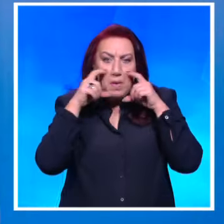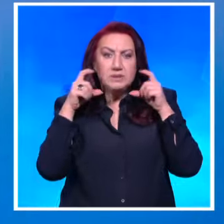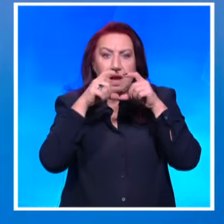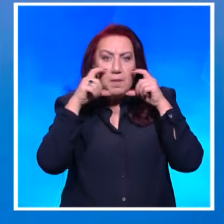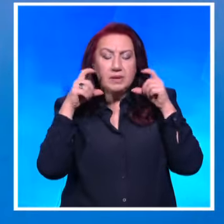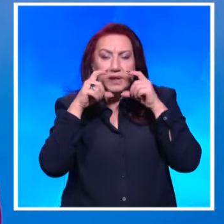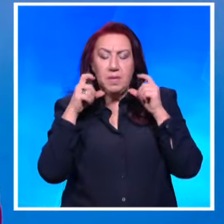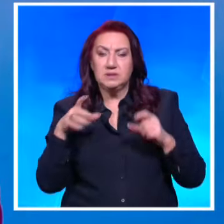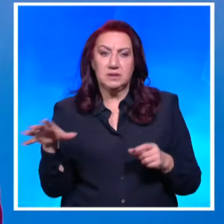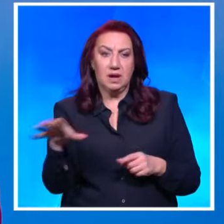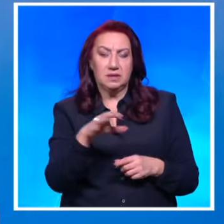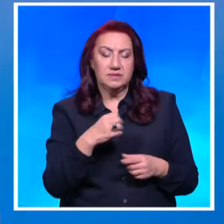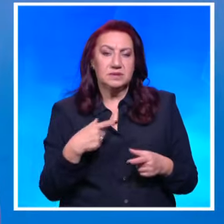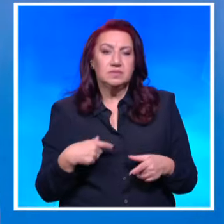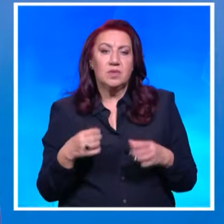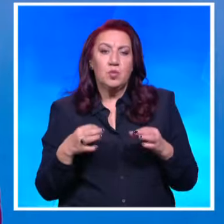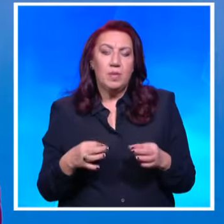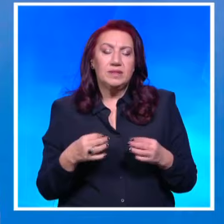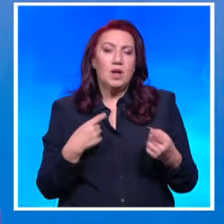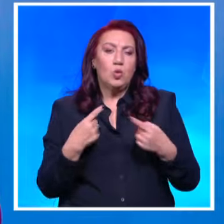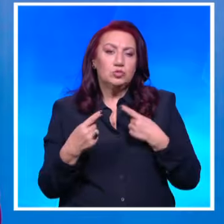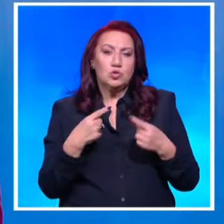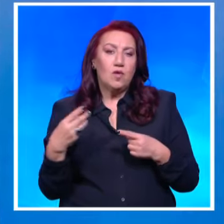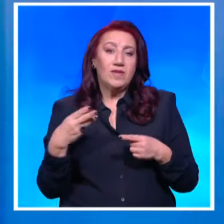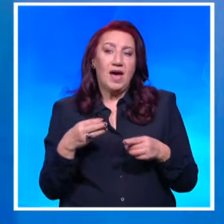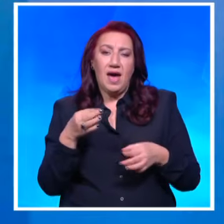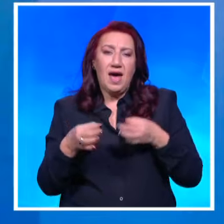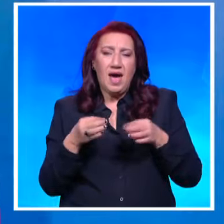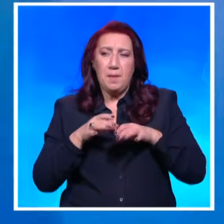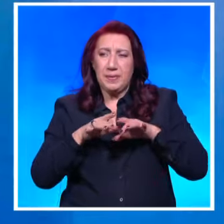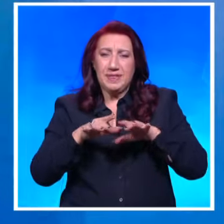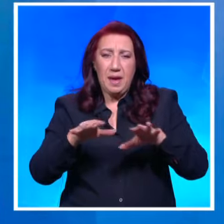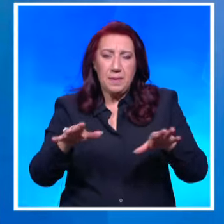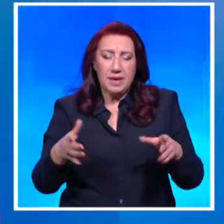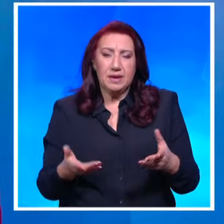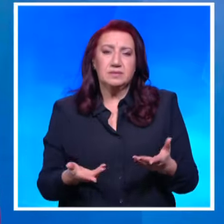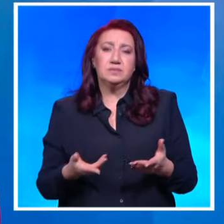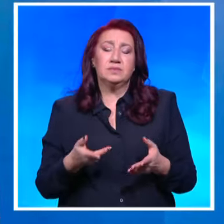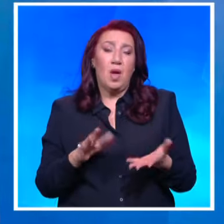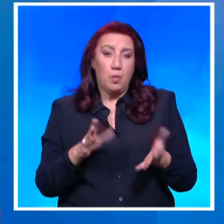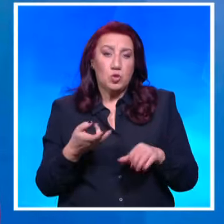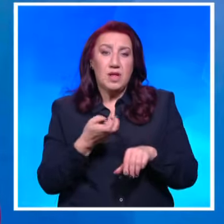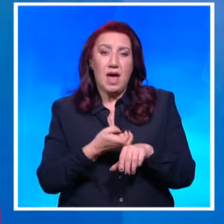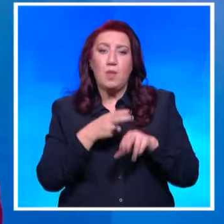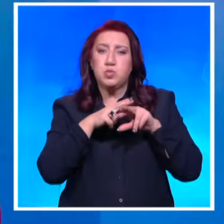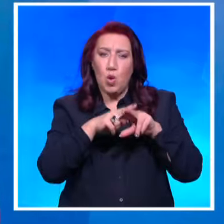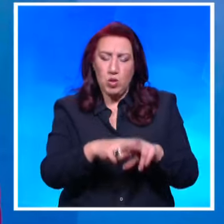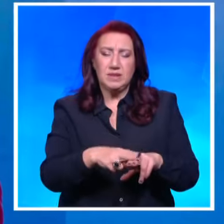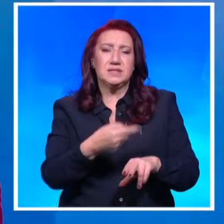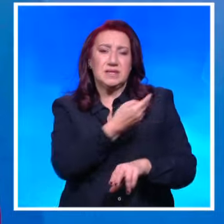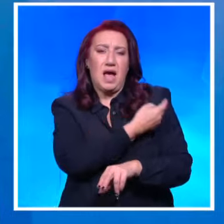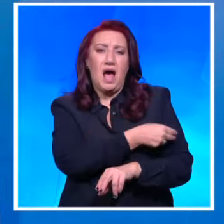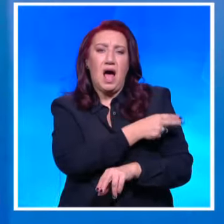всекиго. Но в момента сме в условия на епидемия, очевидно. Така че поне в болничните заведения, където се срещат хора